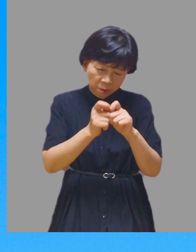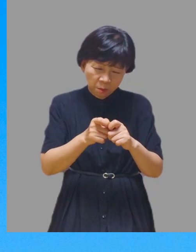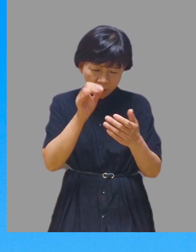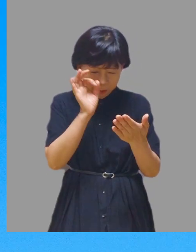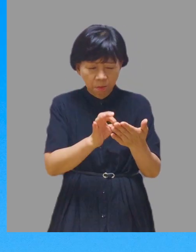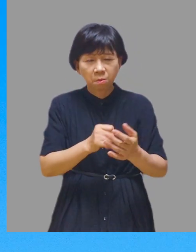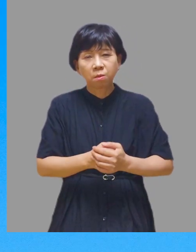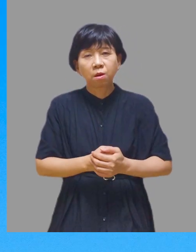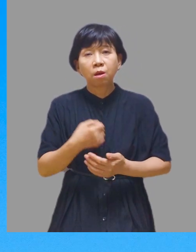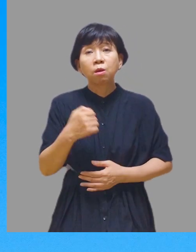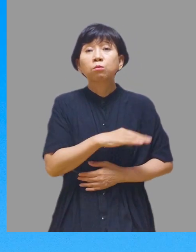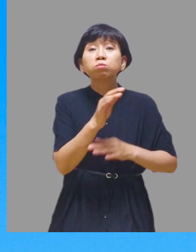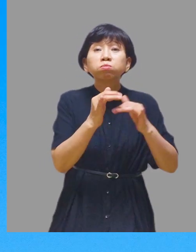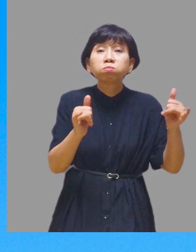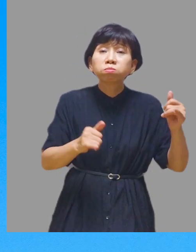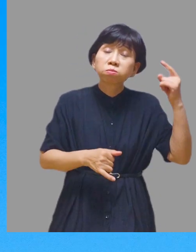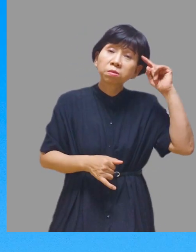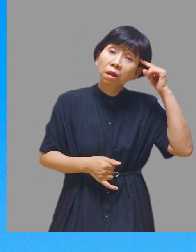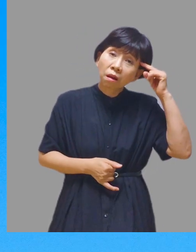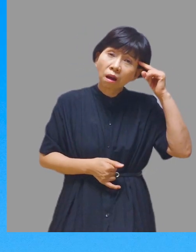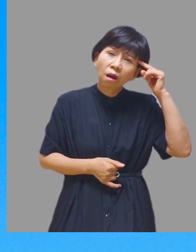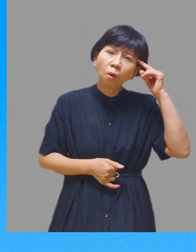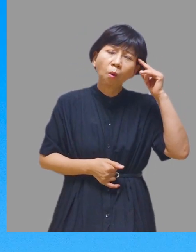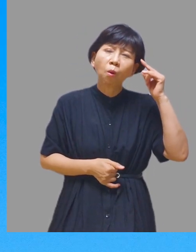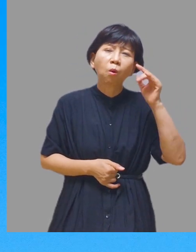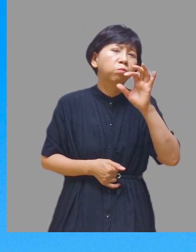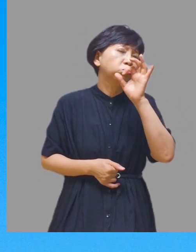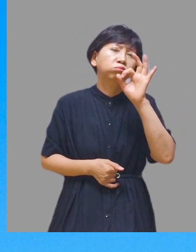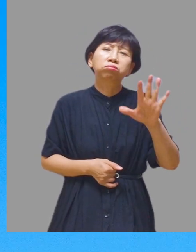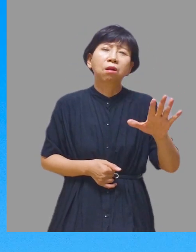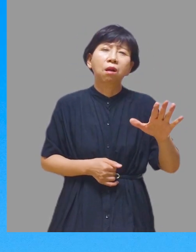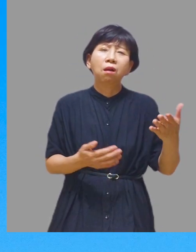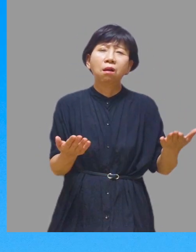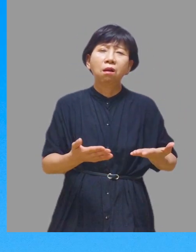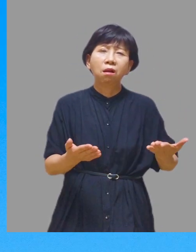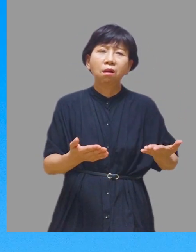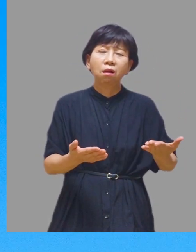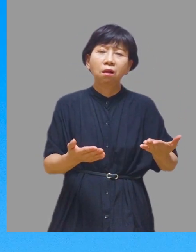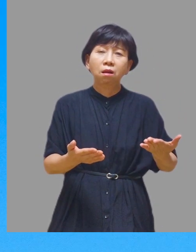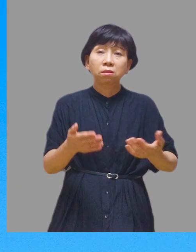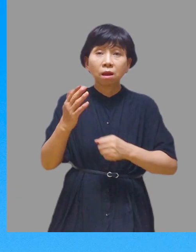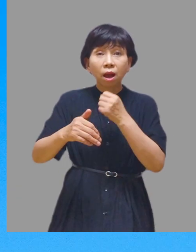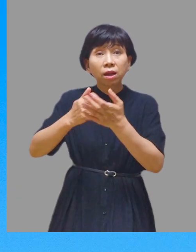우리의 생각으로 절대 안 무너진다고 하겠지만 하나님은